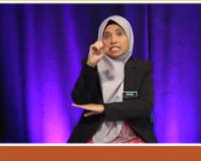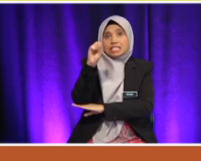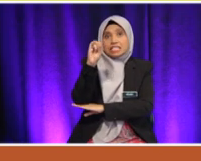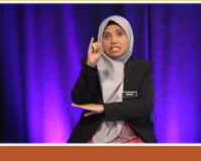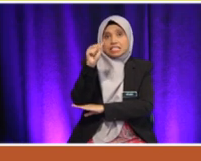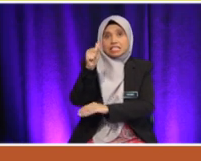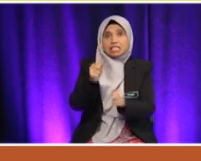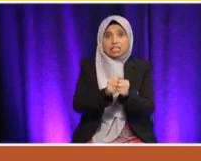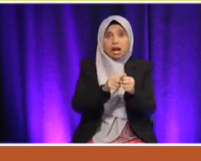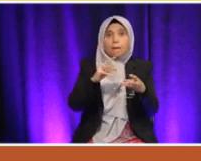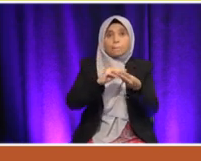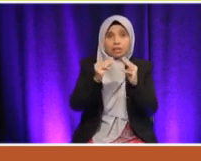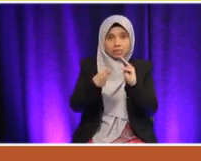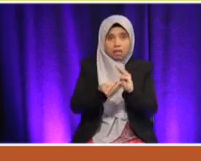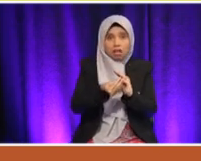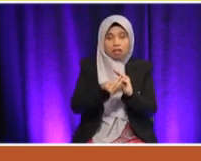masalah